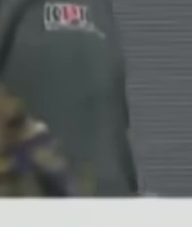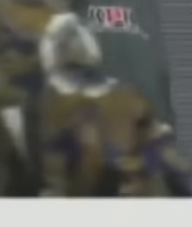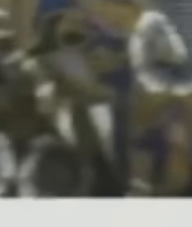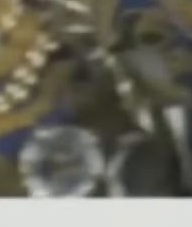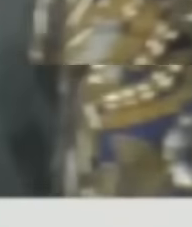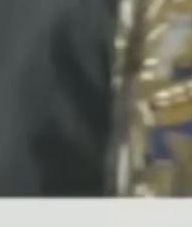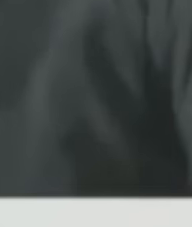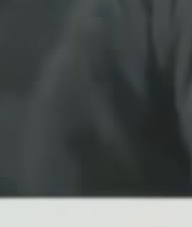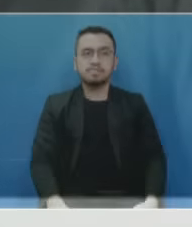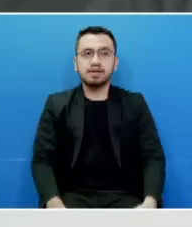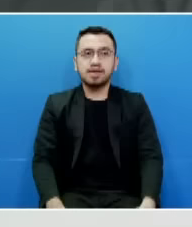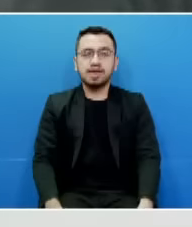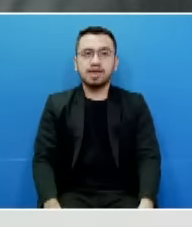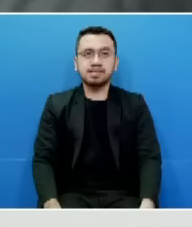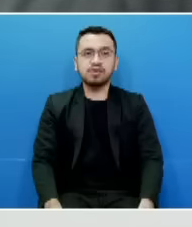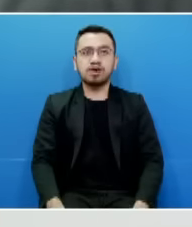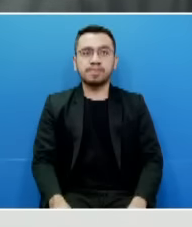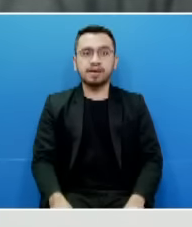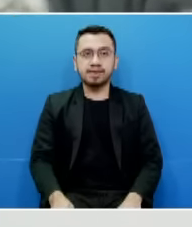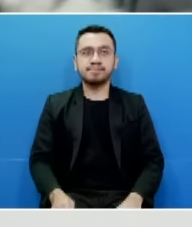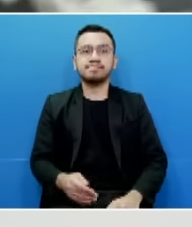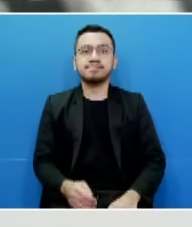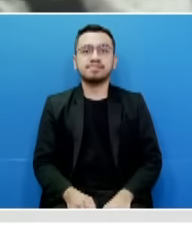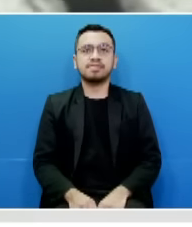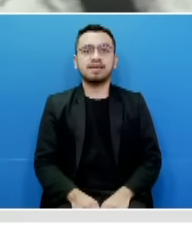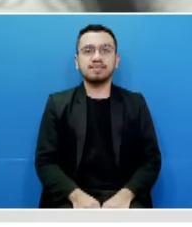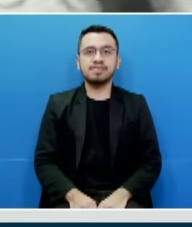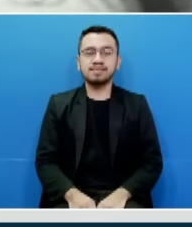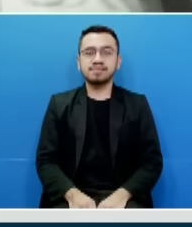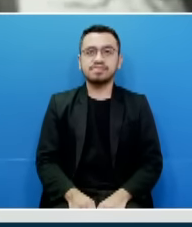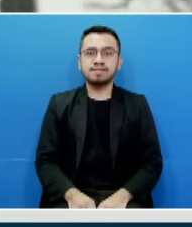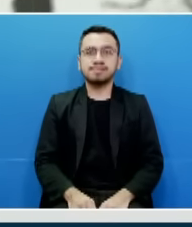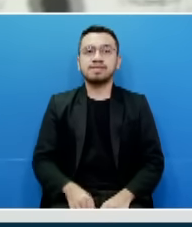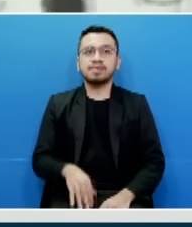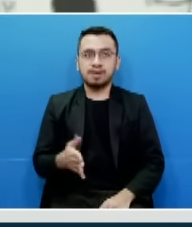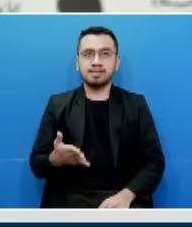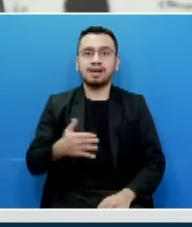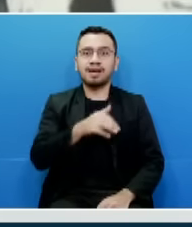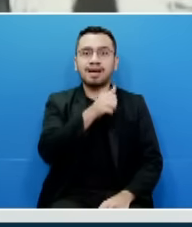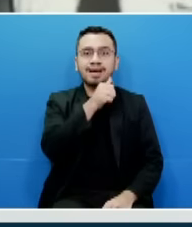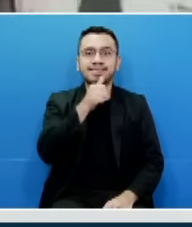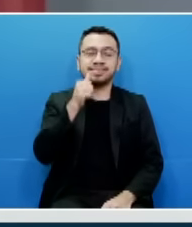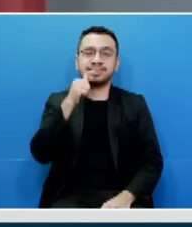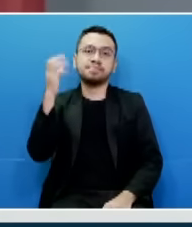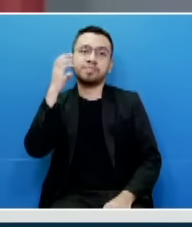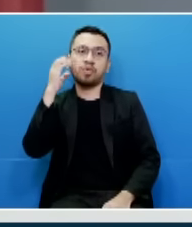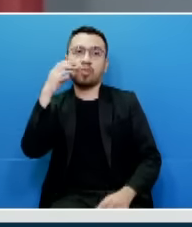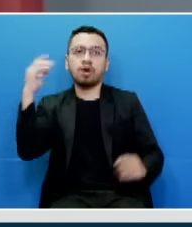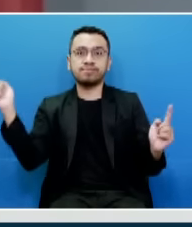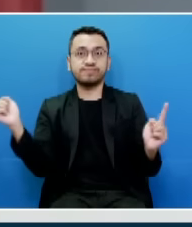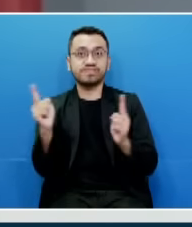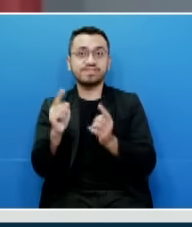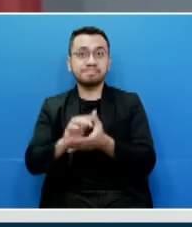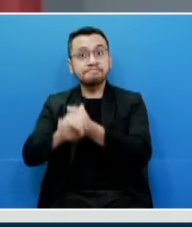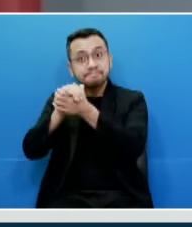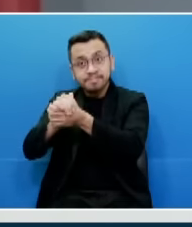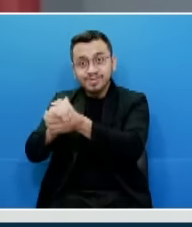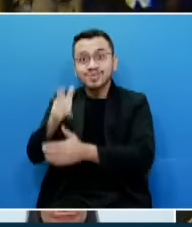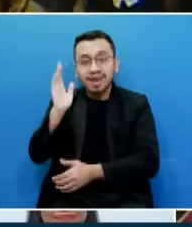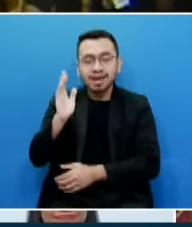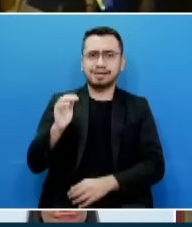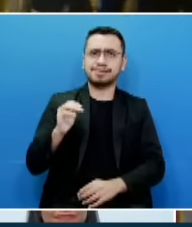akhirnya capres nomor urut 2 Prabowo Subianto dan capres nomor urut 1 Anis R B Wedan berjat tangan kali setelah Sempat tak